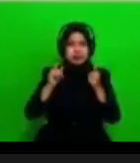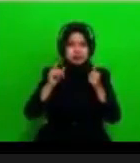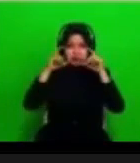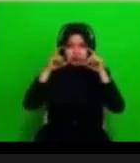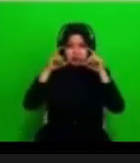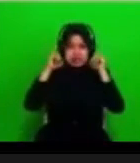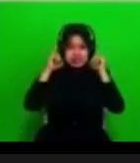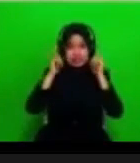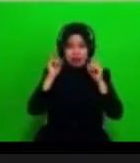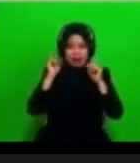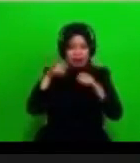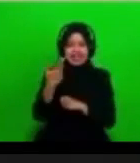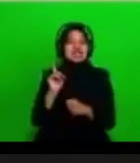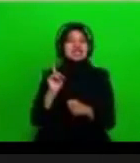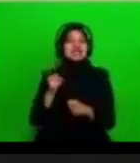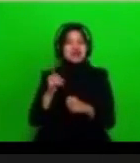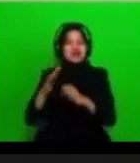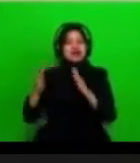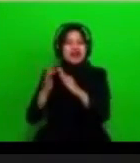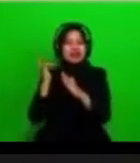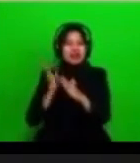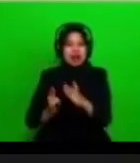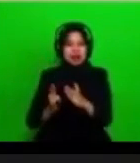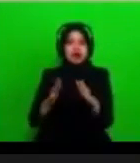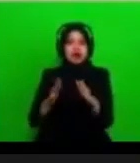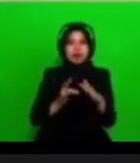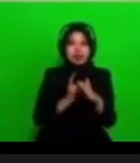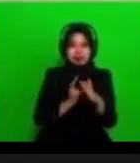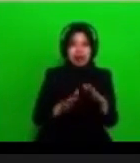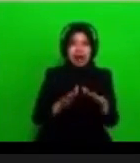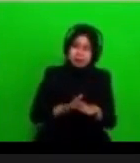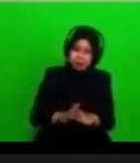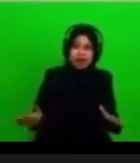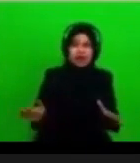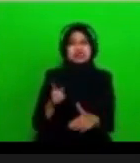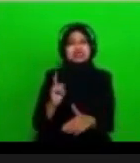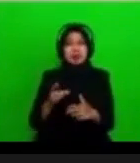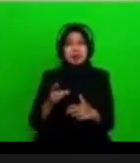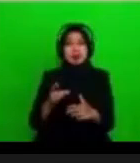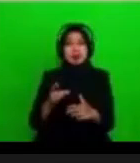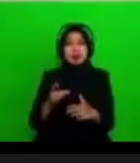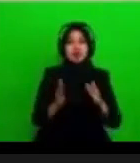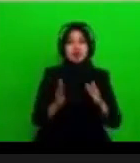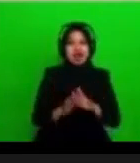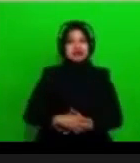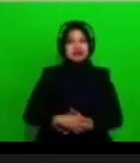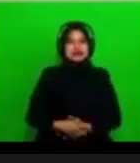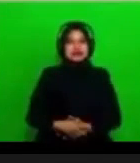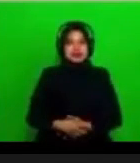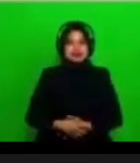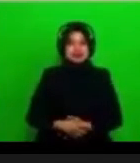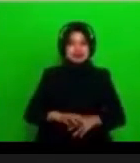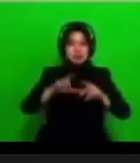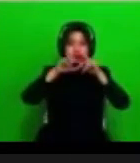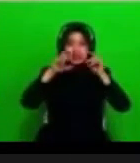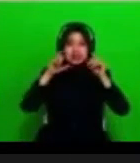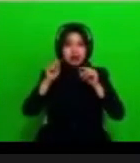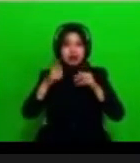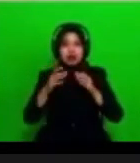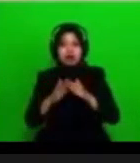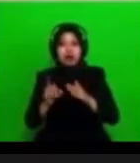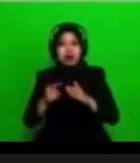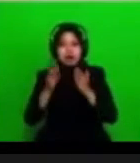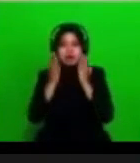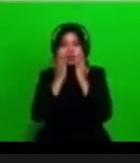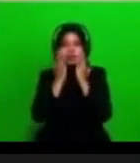pakai masker. Betul. Karena di rumah tentunya tempat teraman di masa pandemi ini, karena rumah itu. Betul, tapi di rumah ada yang pakai masker deh.